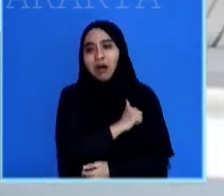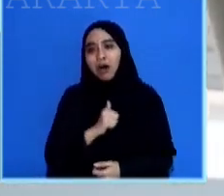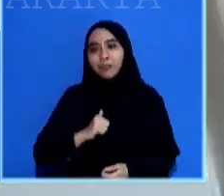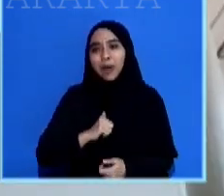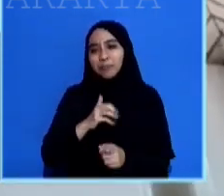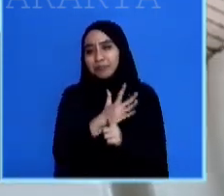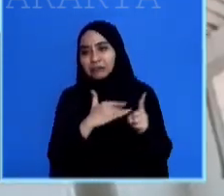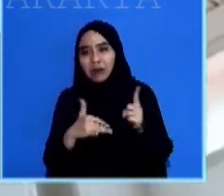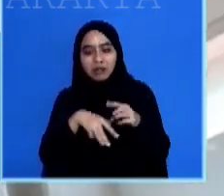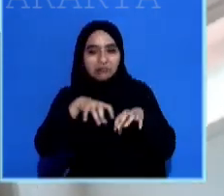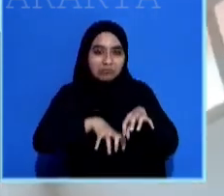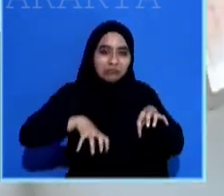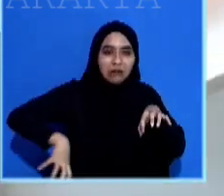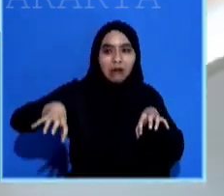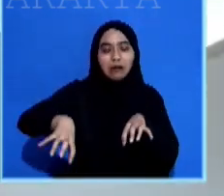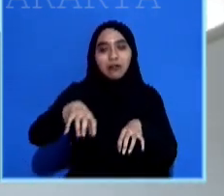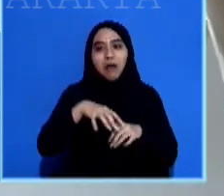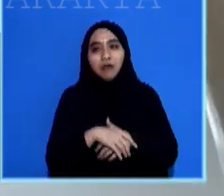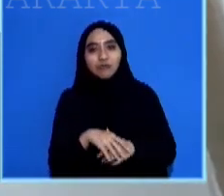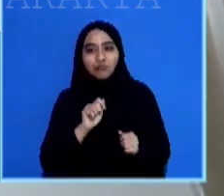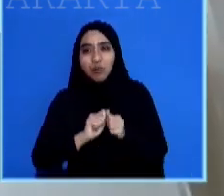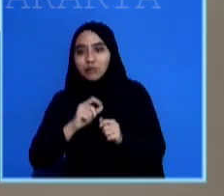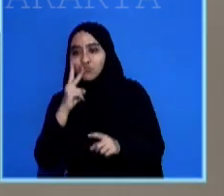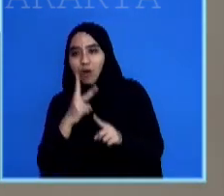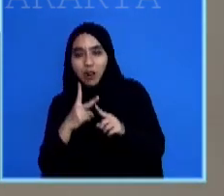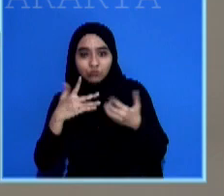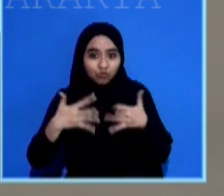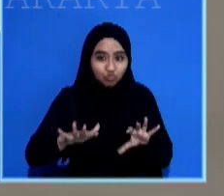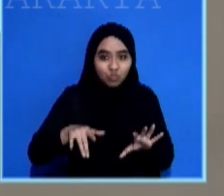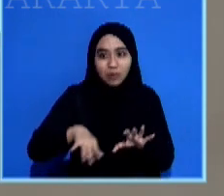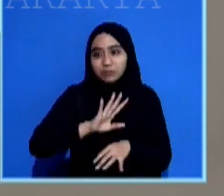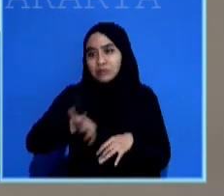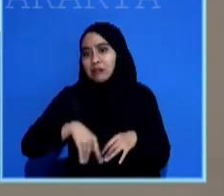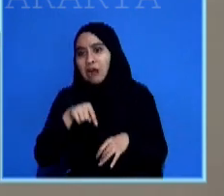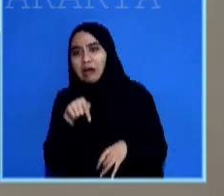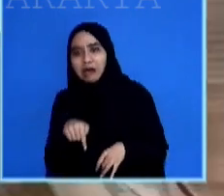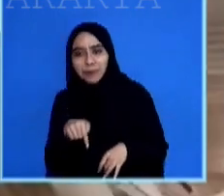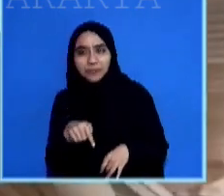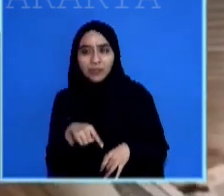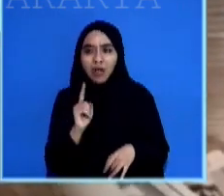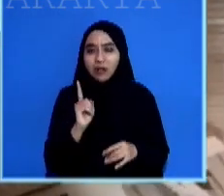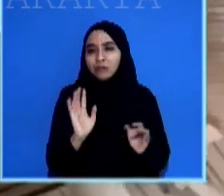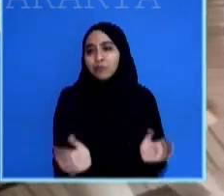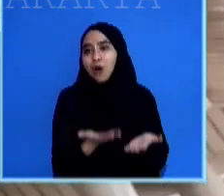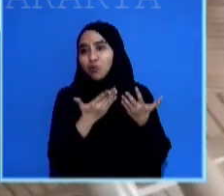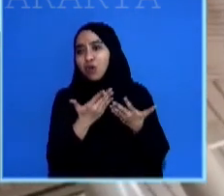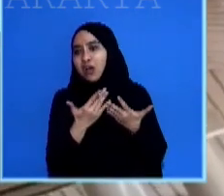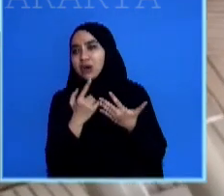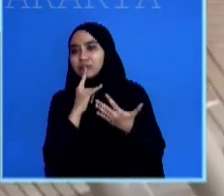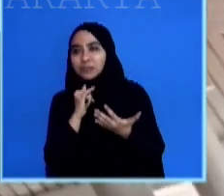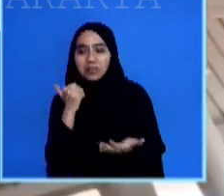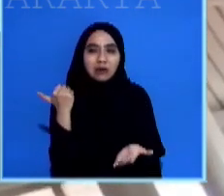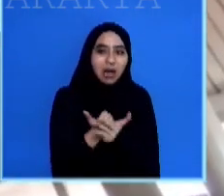sekitar sempat direnovasi dua kali masjid ini masih menyisakan sejumlah bangunan asli seperti atap bangunan